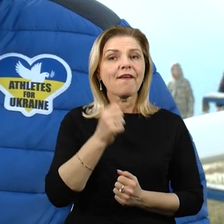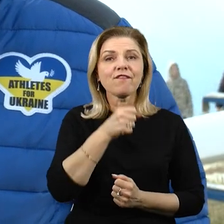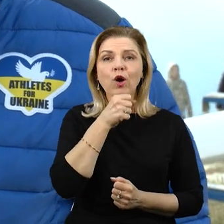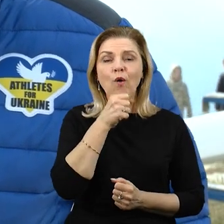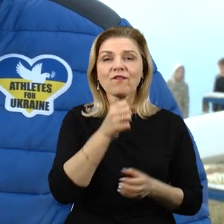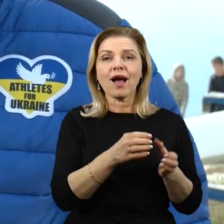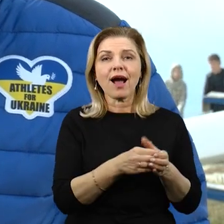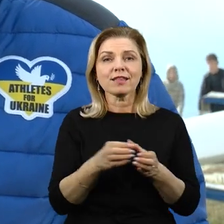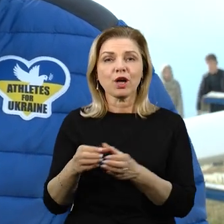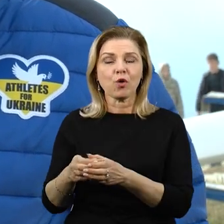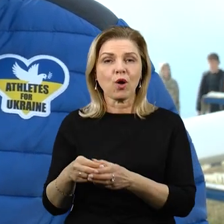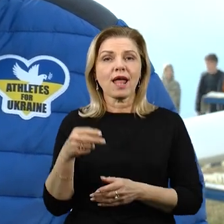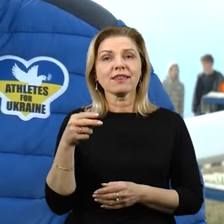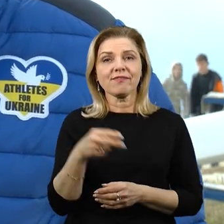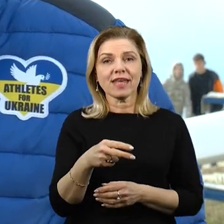значит